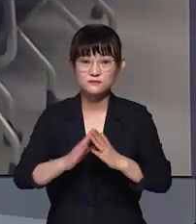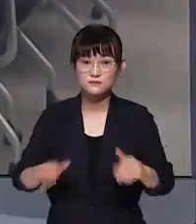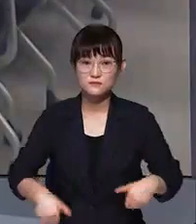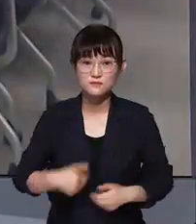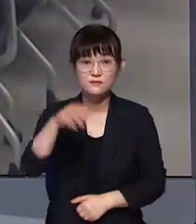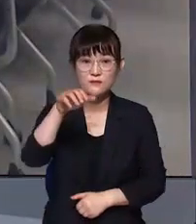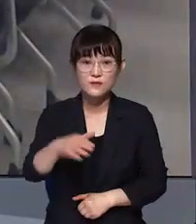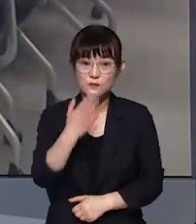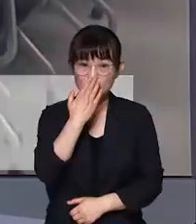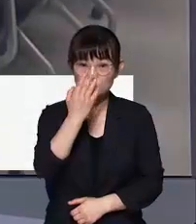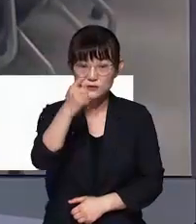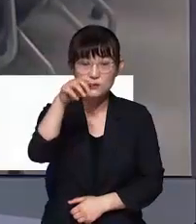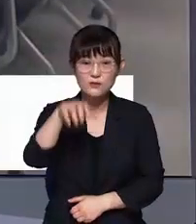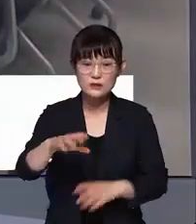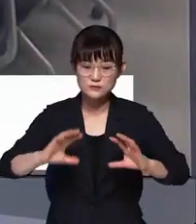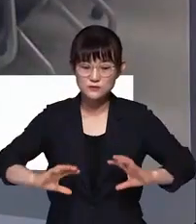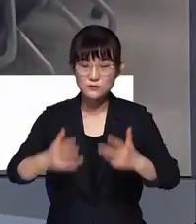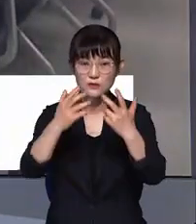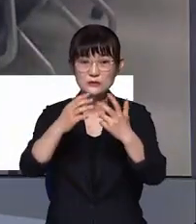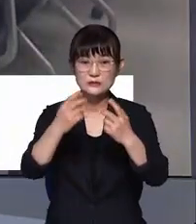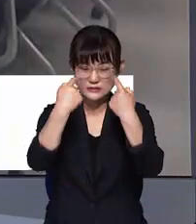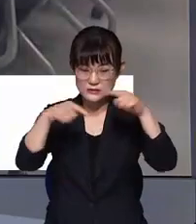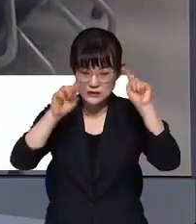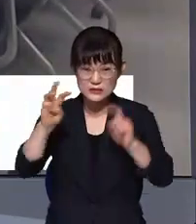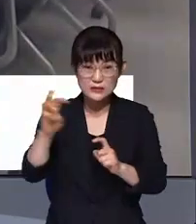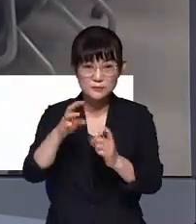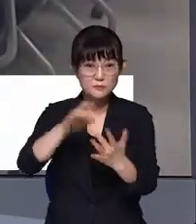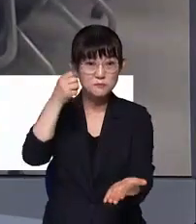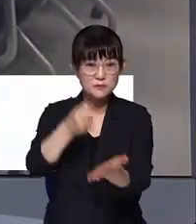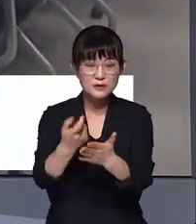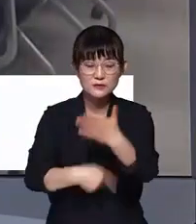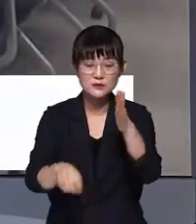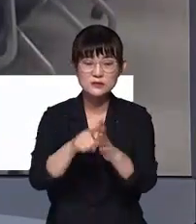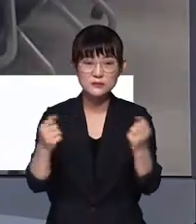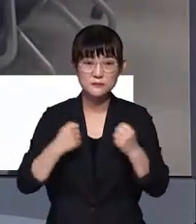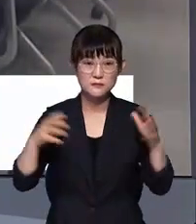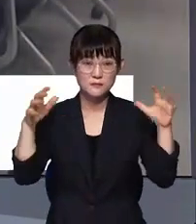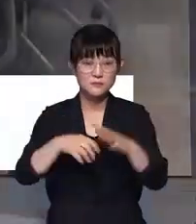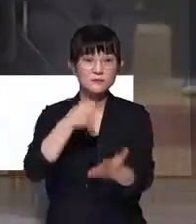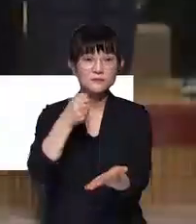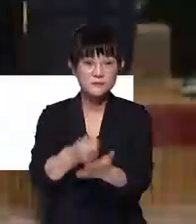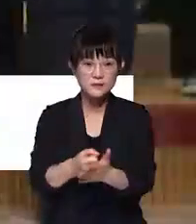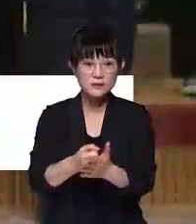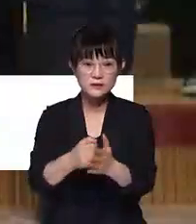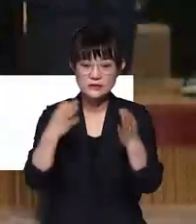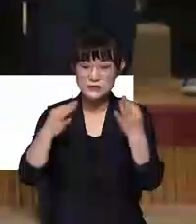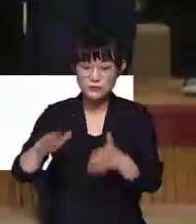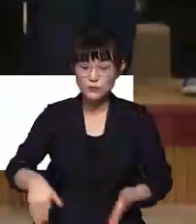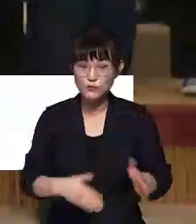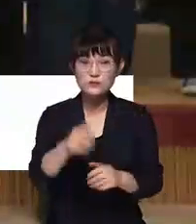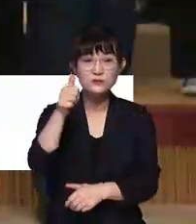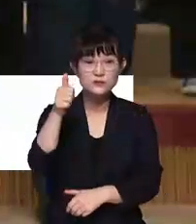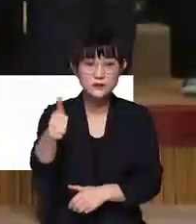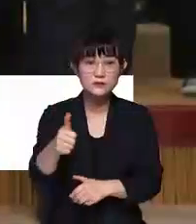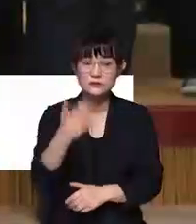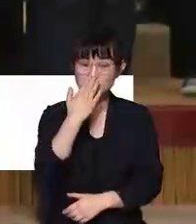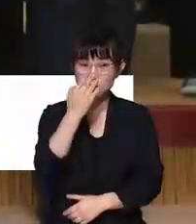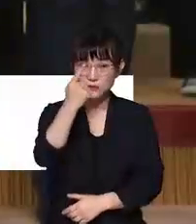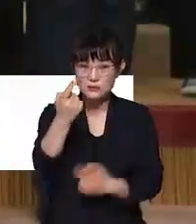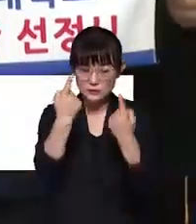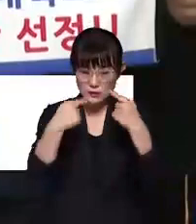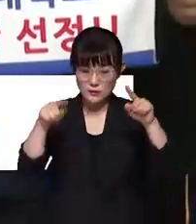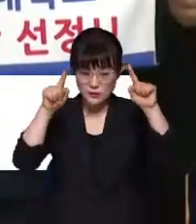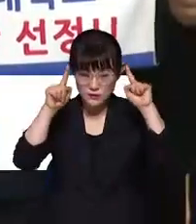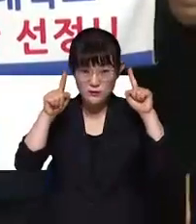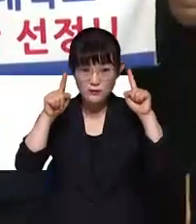전라남도가 순천대의 글로컬 대학 30 본지정을 위해 협력하기로 했습니다. 김영록 전남도지사는 순천대 글로컬